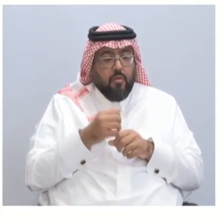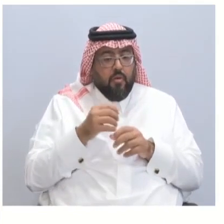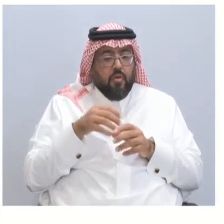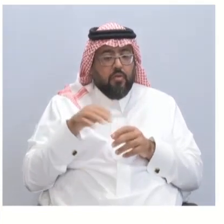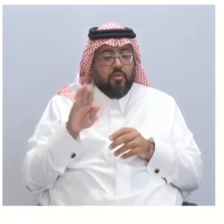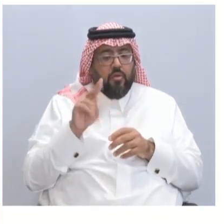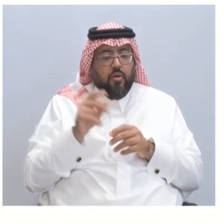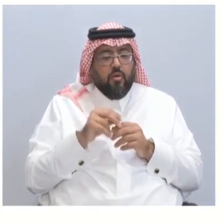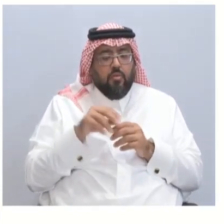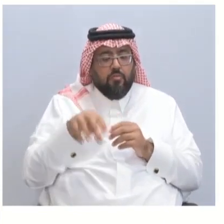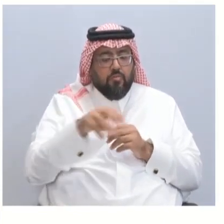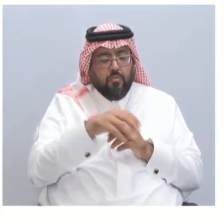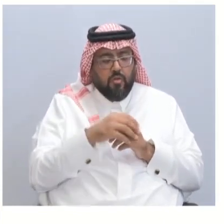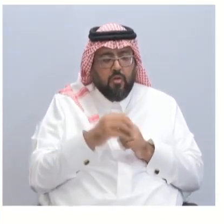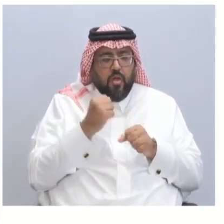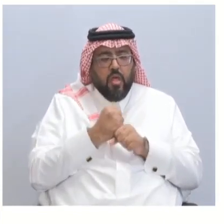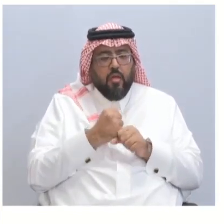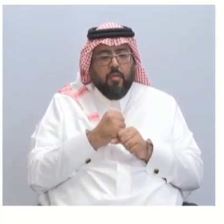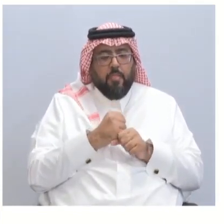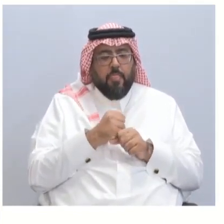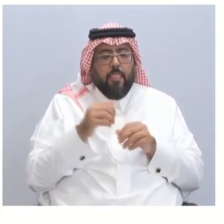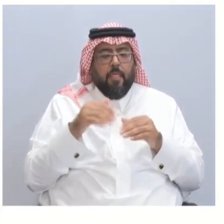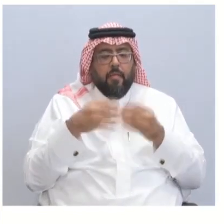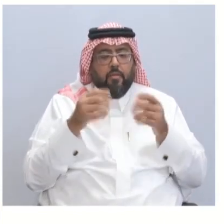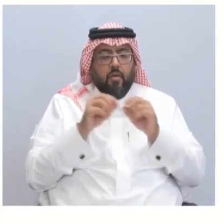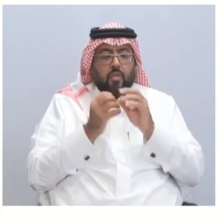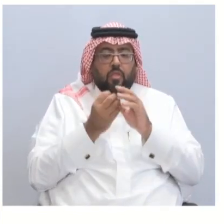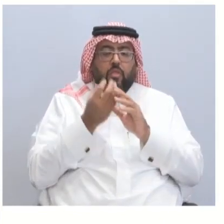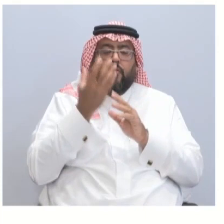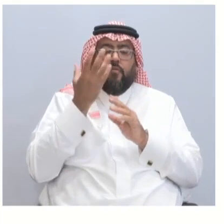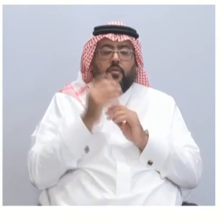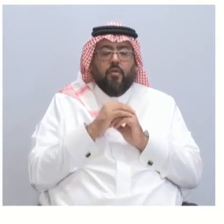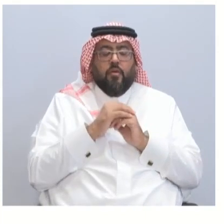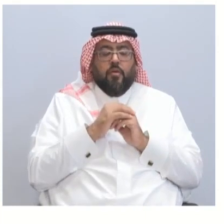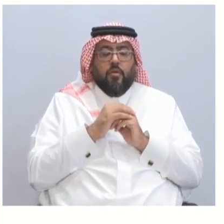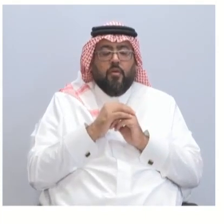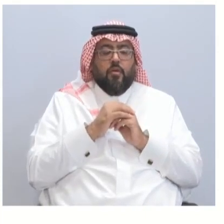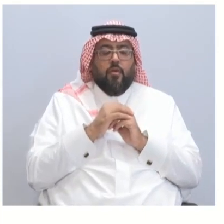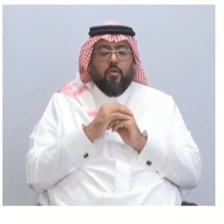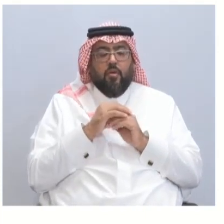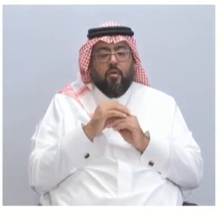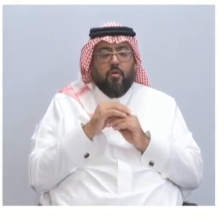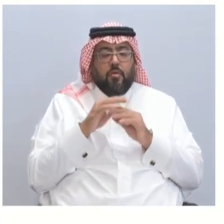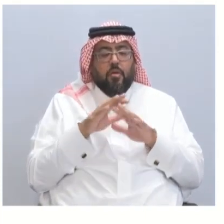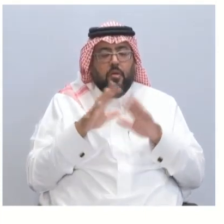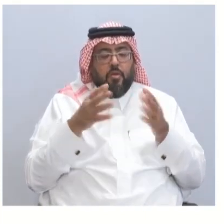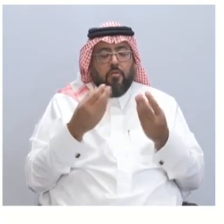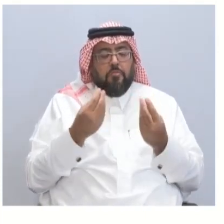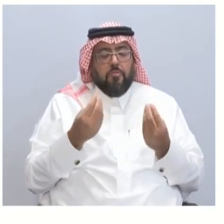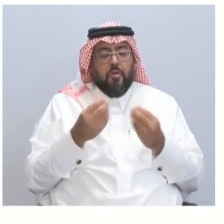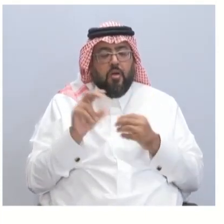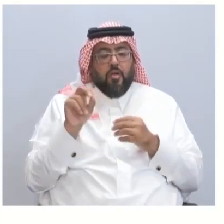السكان في تلك المناطق وبعد ظهور النفط وتحسن الحاله